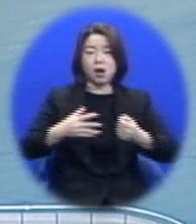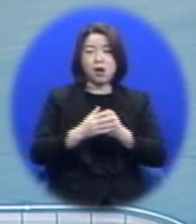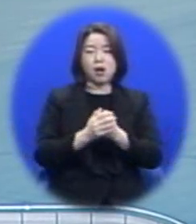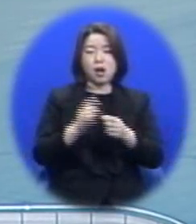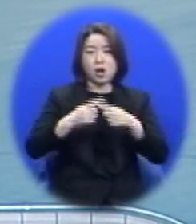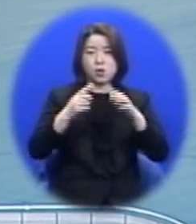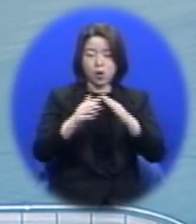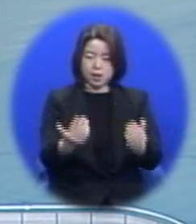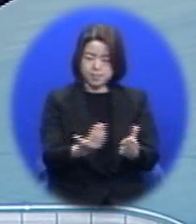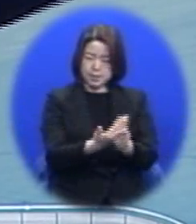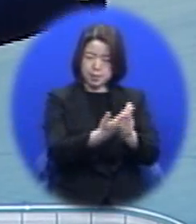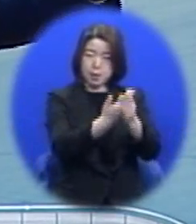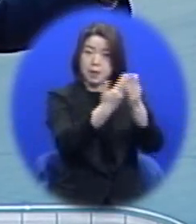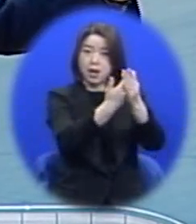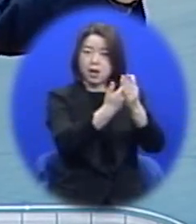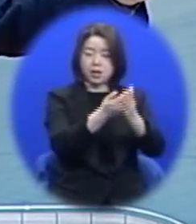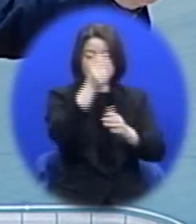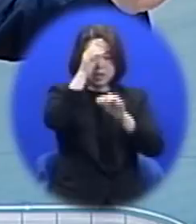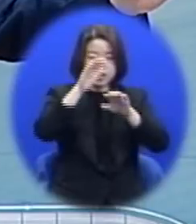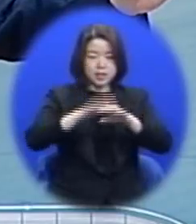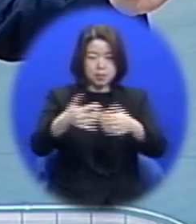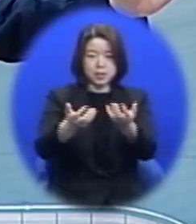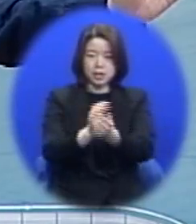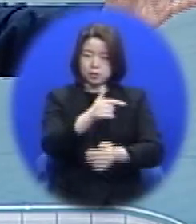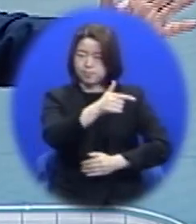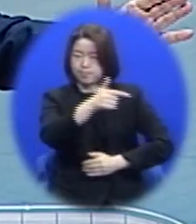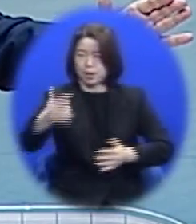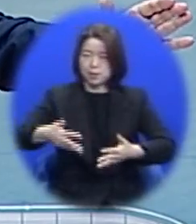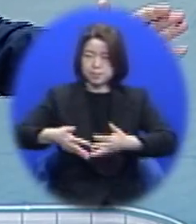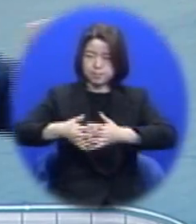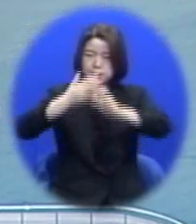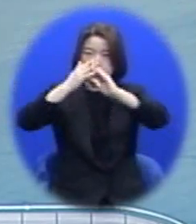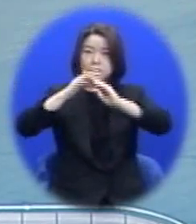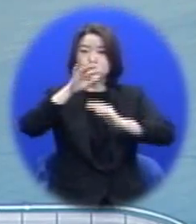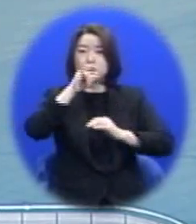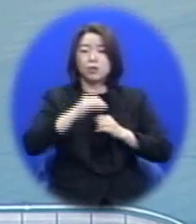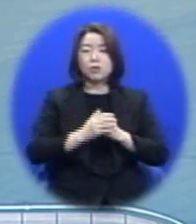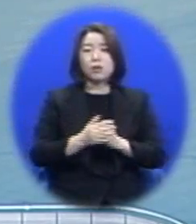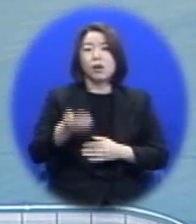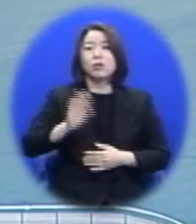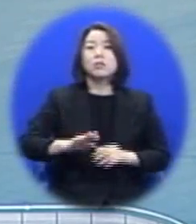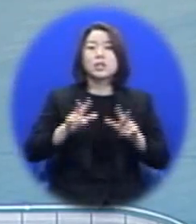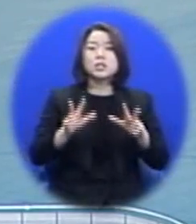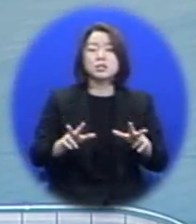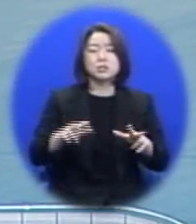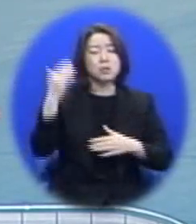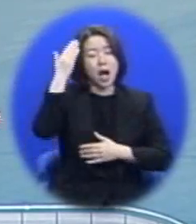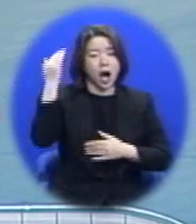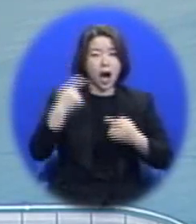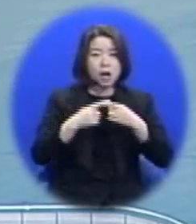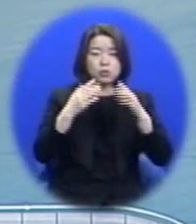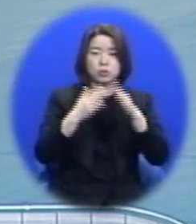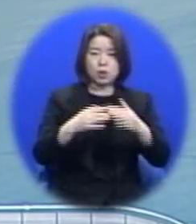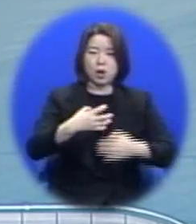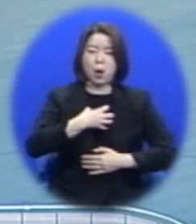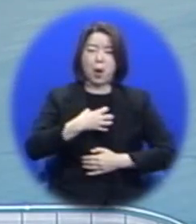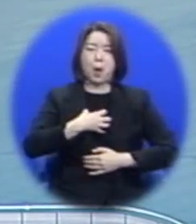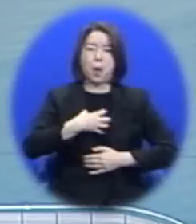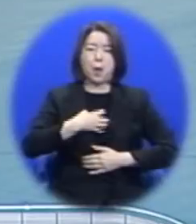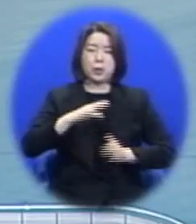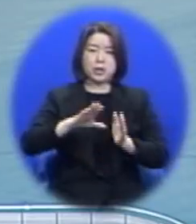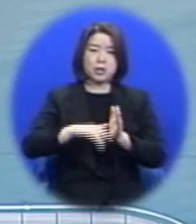교회도 성장하고 예배당도 큰 예배당을 지었습니다. 그런데 지금 한국교회는 위기라고들